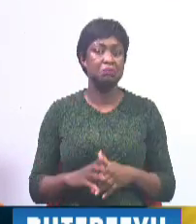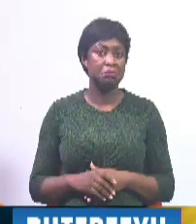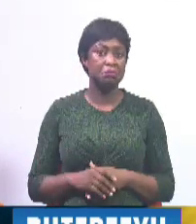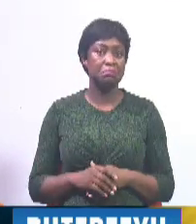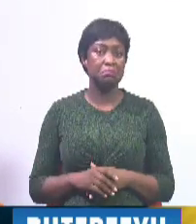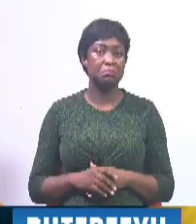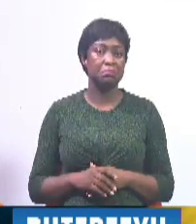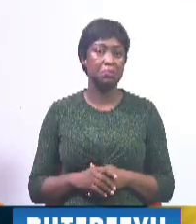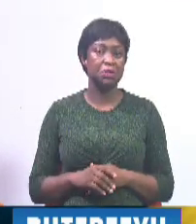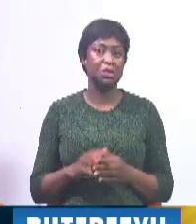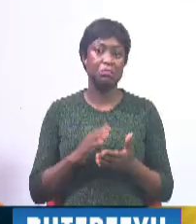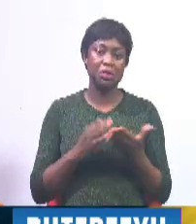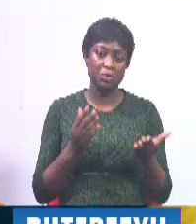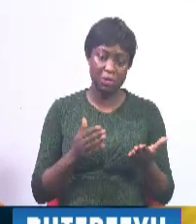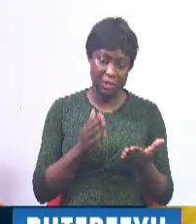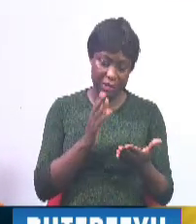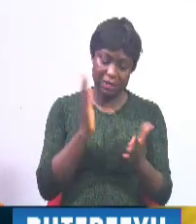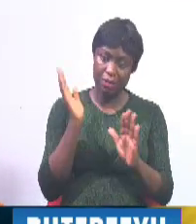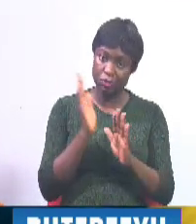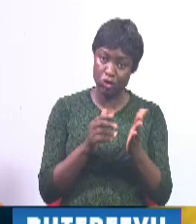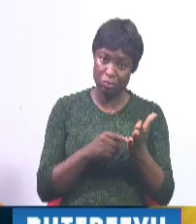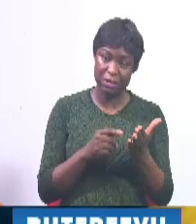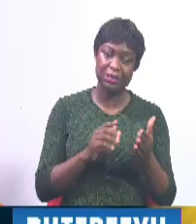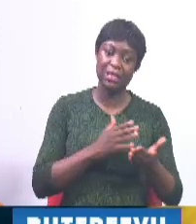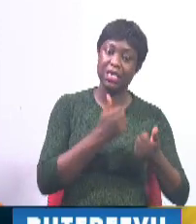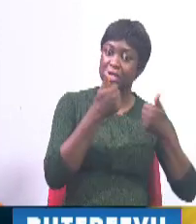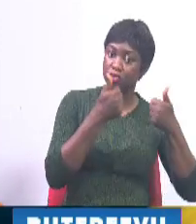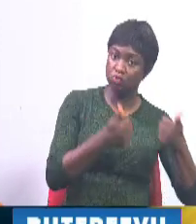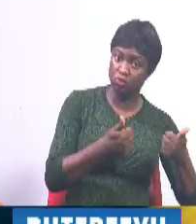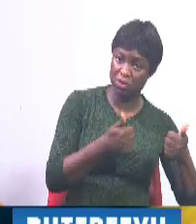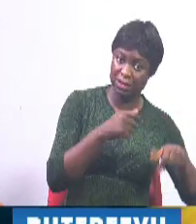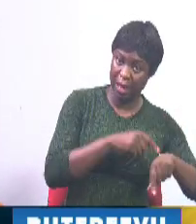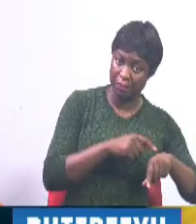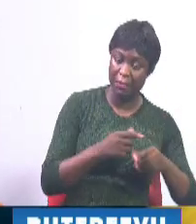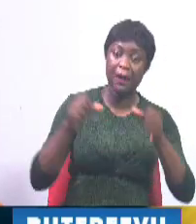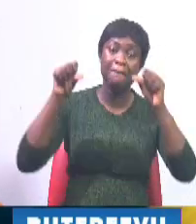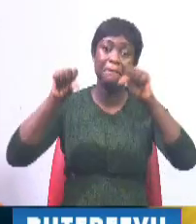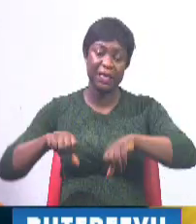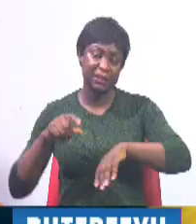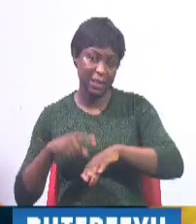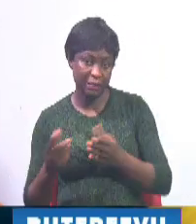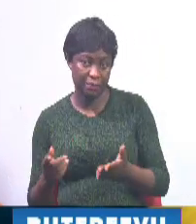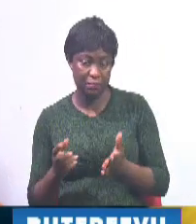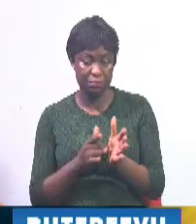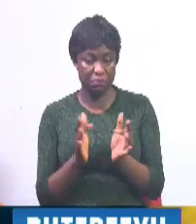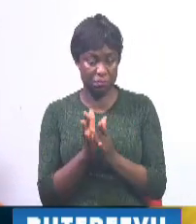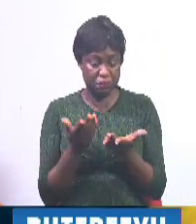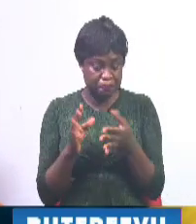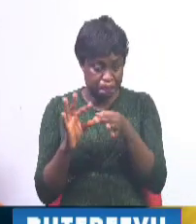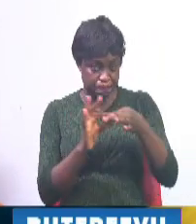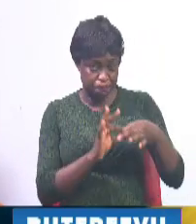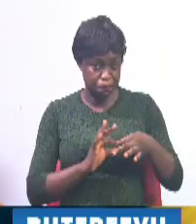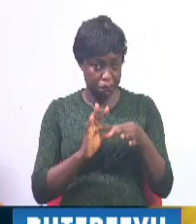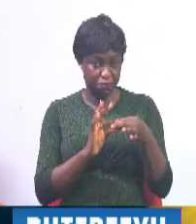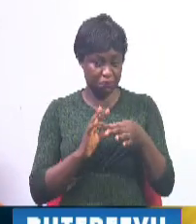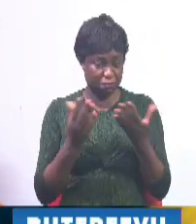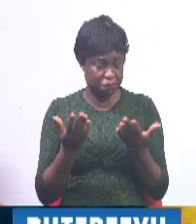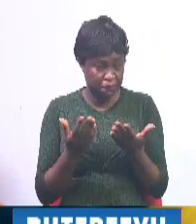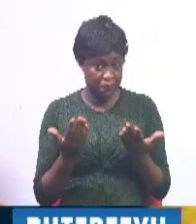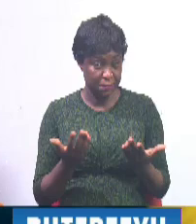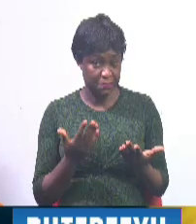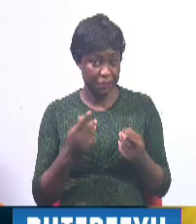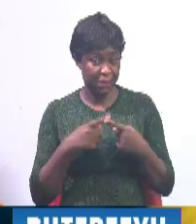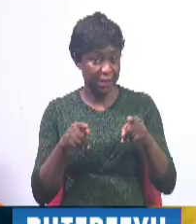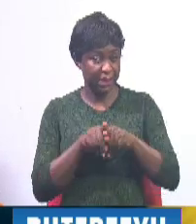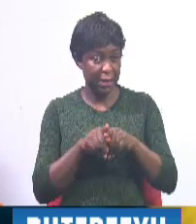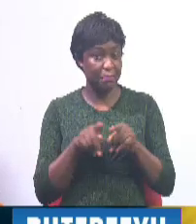ekiwandiiko nga kyo kigamba mu bulungi naye mu buki ekyesigamizibwa ku nzikiriza zaffe kubanga bayibuli bw'etyo bw'ekola ki wega obuli awo ne Korani. Kubanga